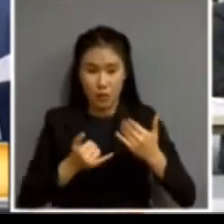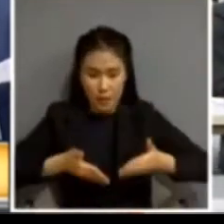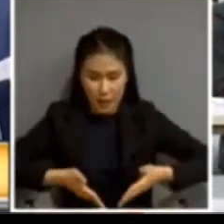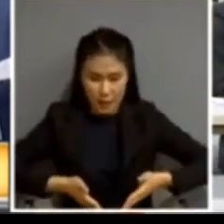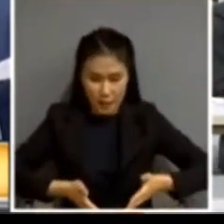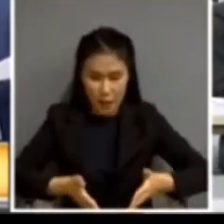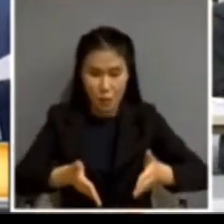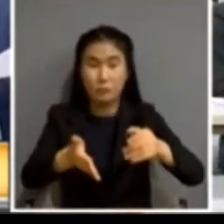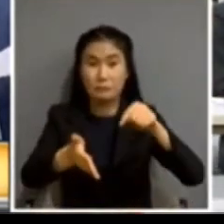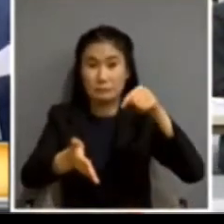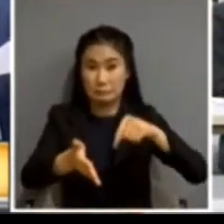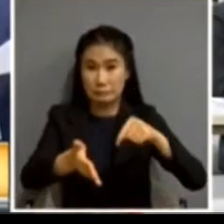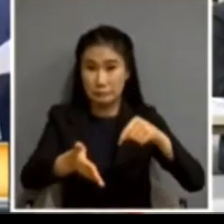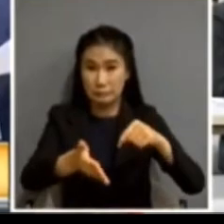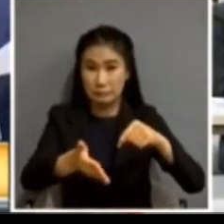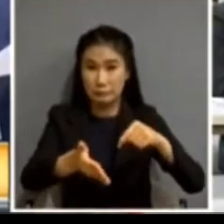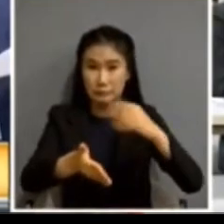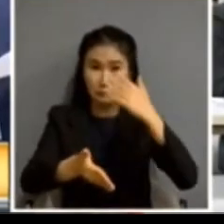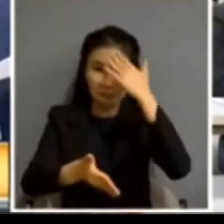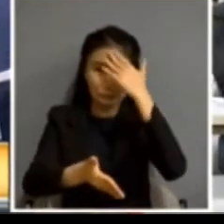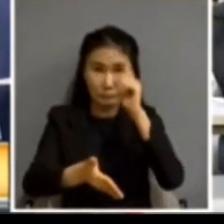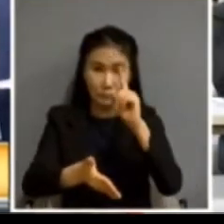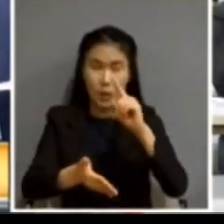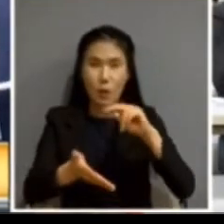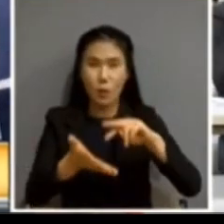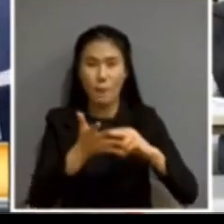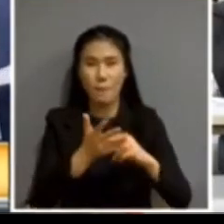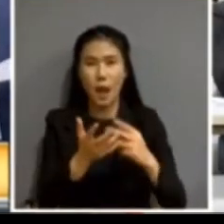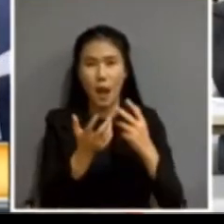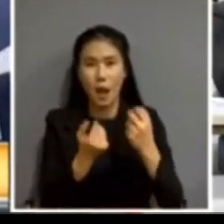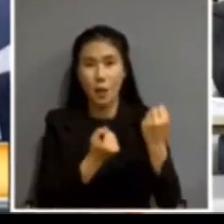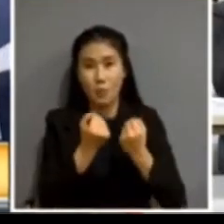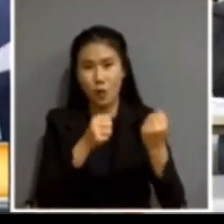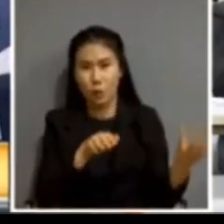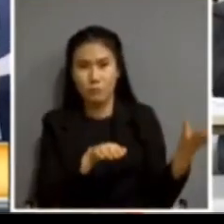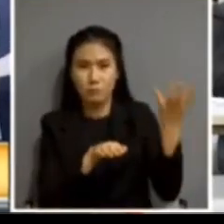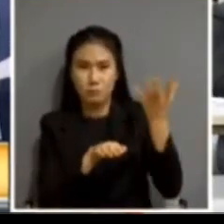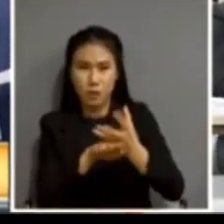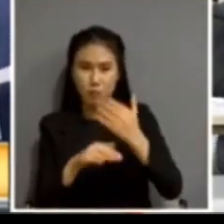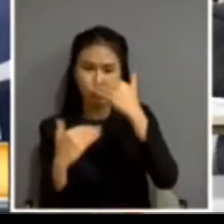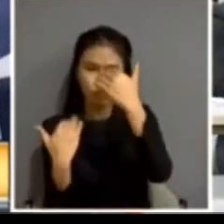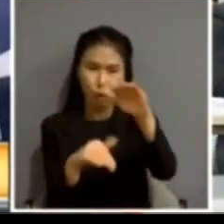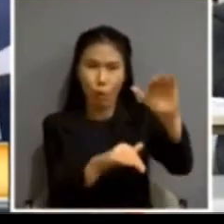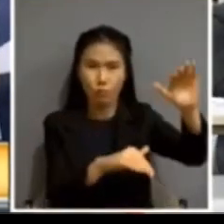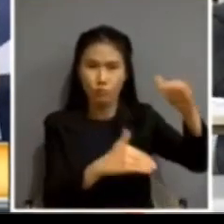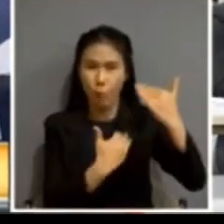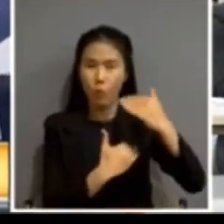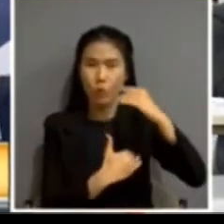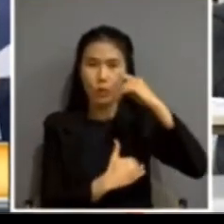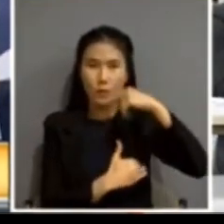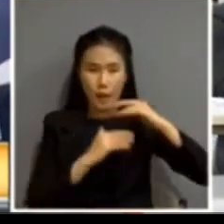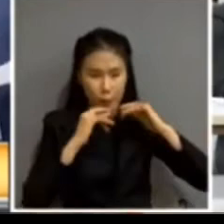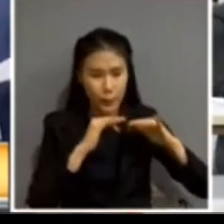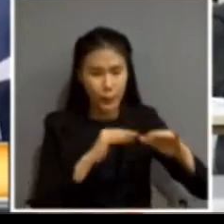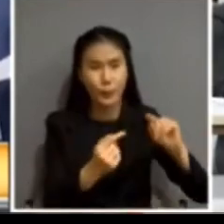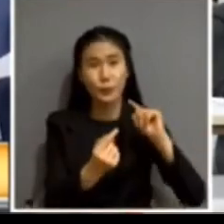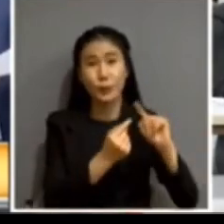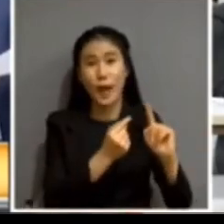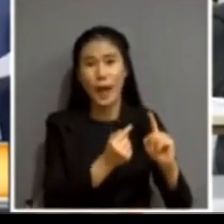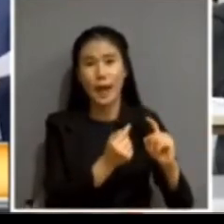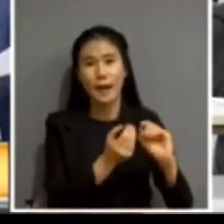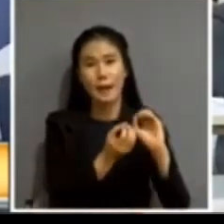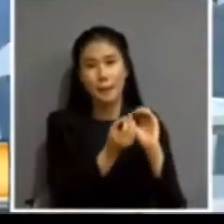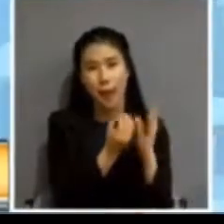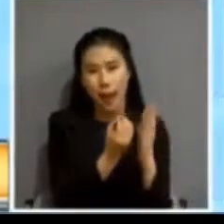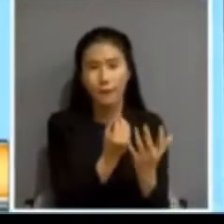นที่ขนส่งสินค้าในฝั่งอ่าวไทยทั้งสินค้าพืชผลทางการเกษตร